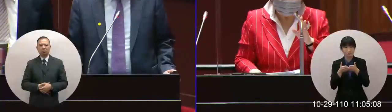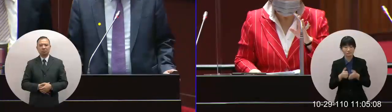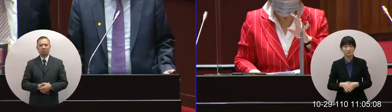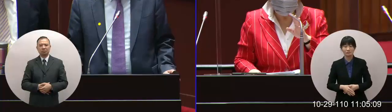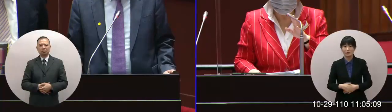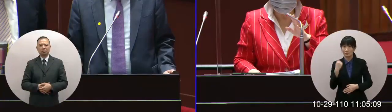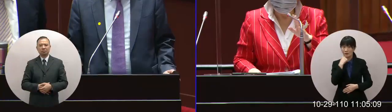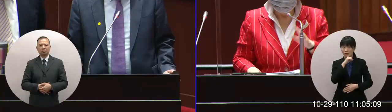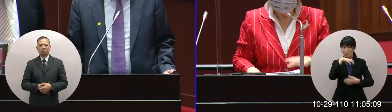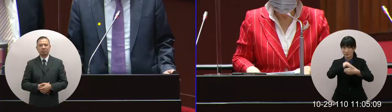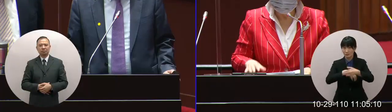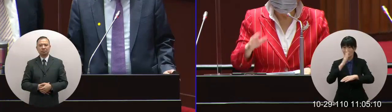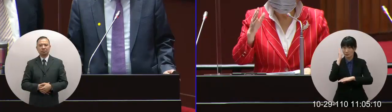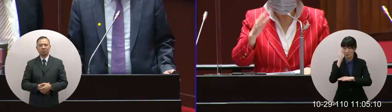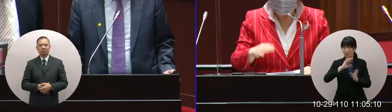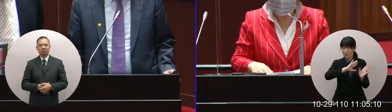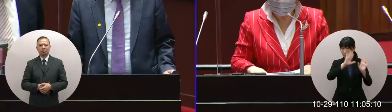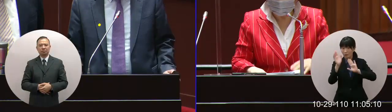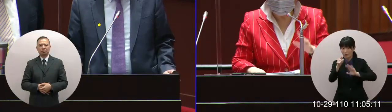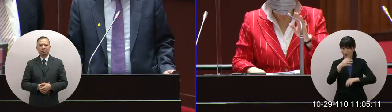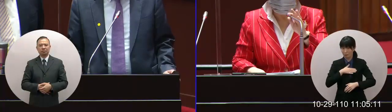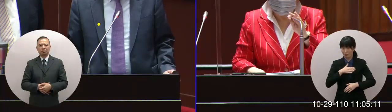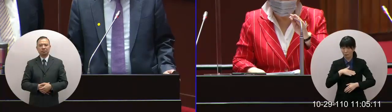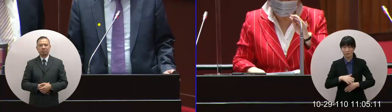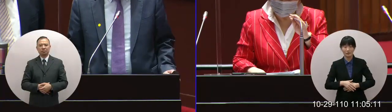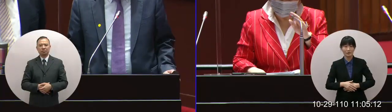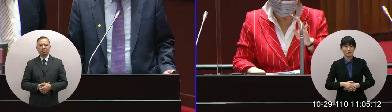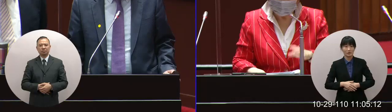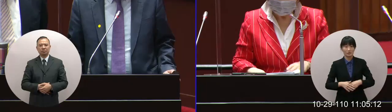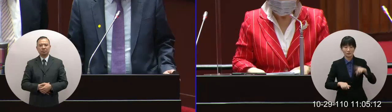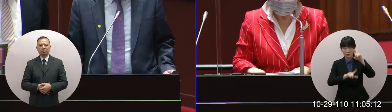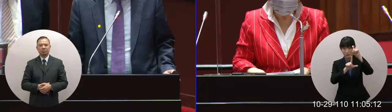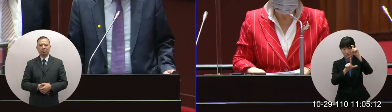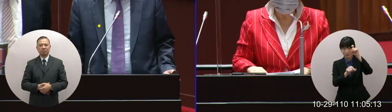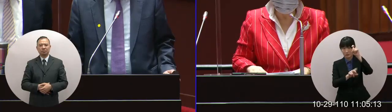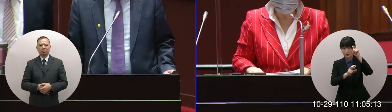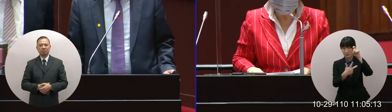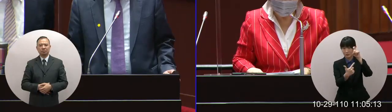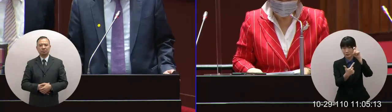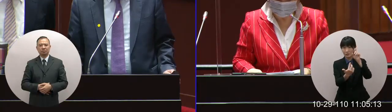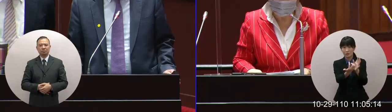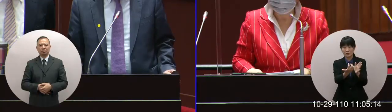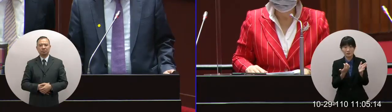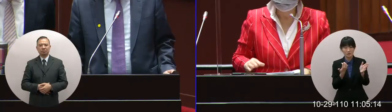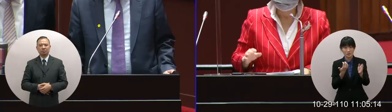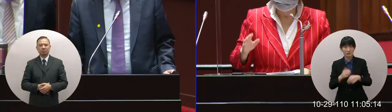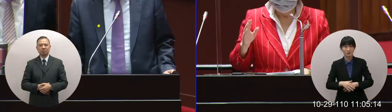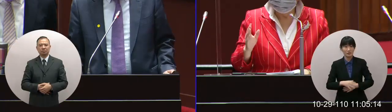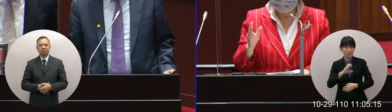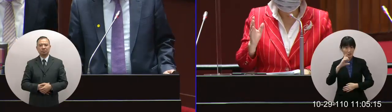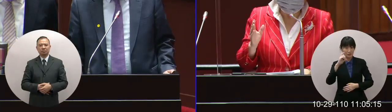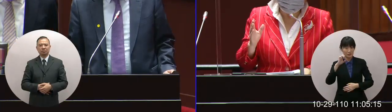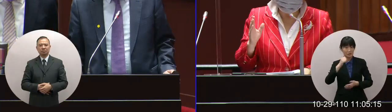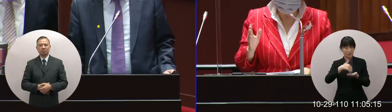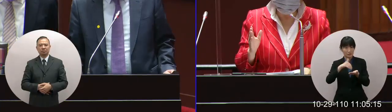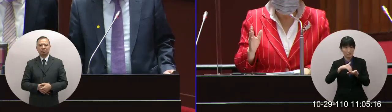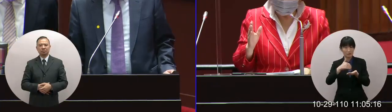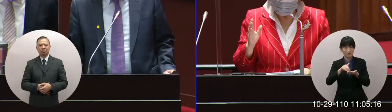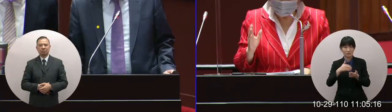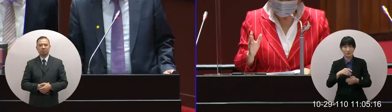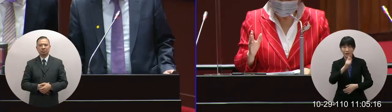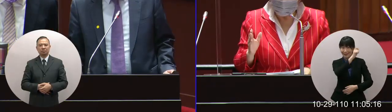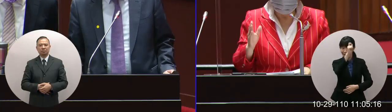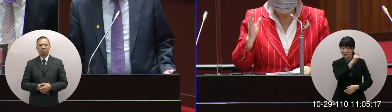国内的现状来说，部长您应该知道，累计到10月26号，根据 CDC 的统计，我们完成